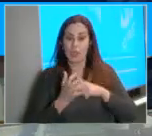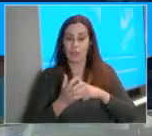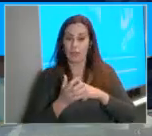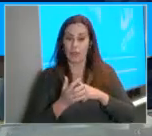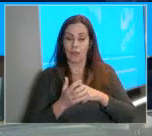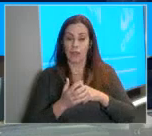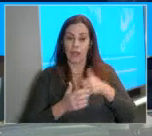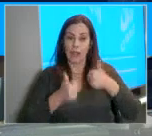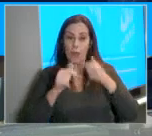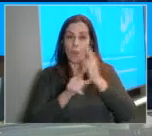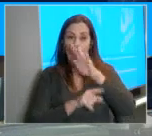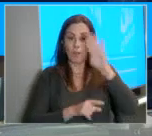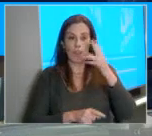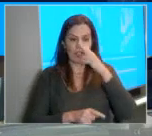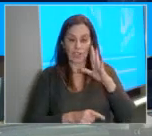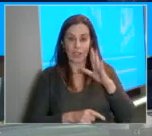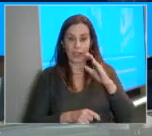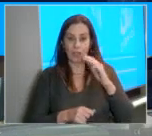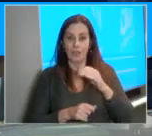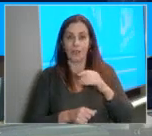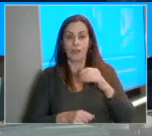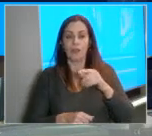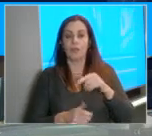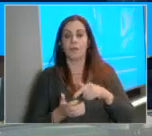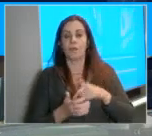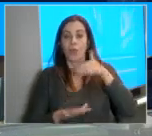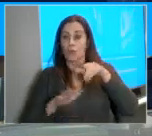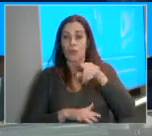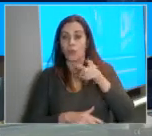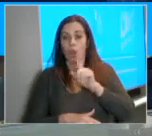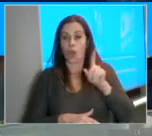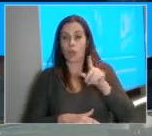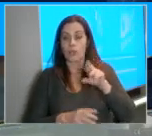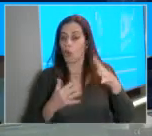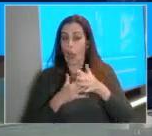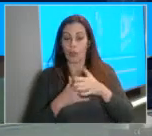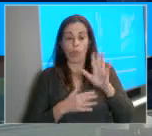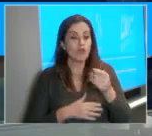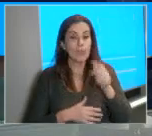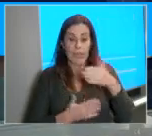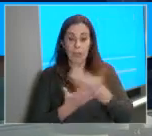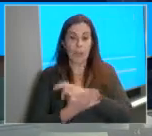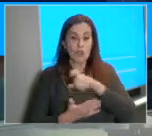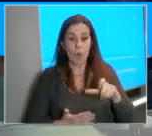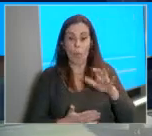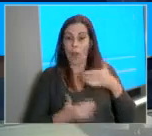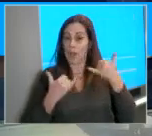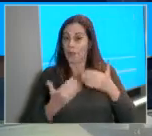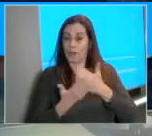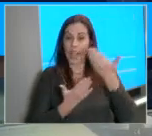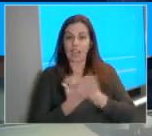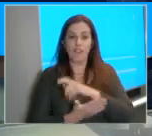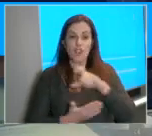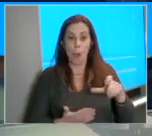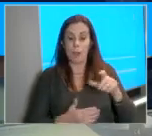מולו ולנסות לפחות לקרוא תיגר על ראש ממשלה, שלא רק נתון תחת חקירות, עוד שנייה כתב אישום, יכול להיות שהיום כבר כתב